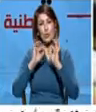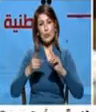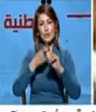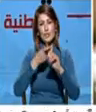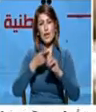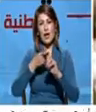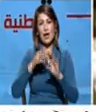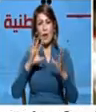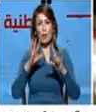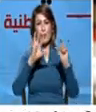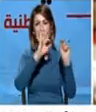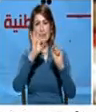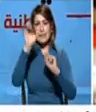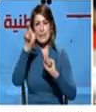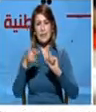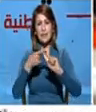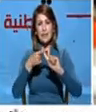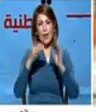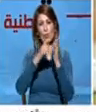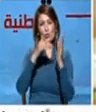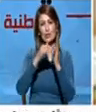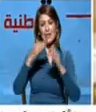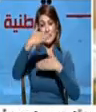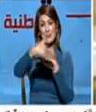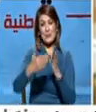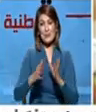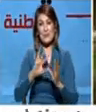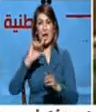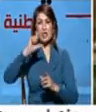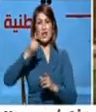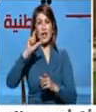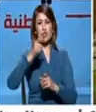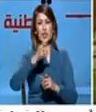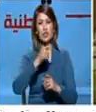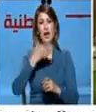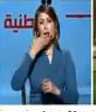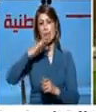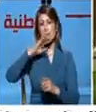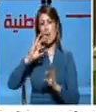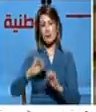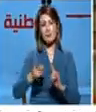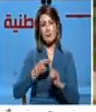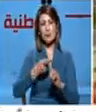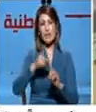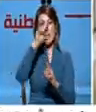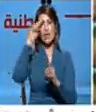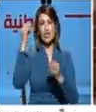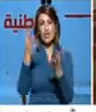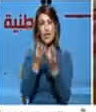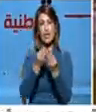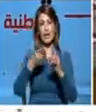توجيه ستين الف مساعده الاح وجود تقريبا يعني اه شهر رمضان جهود كبيره قام بها الاتحاد التونسي للتضامن